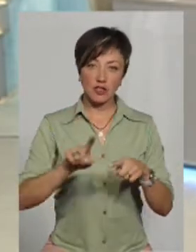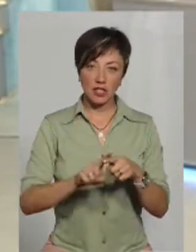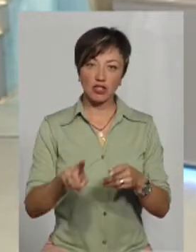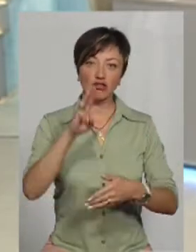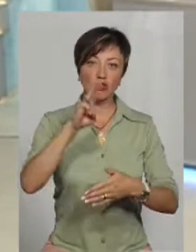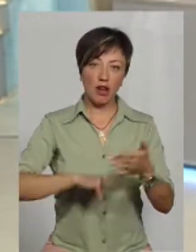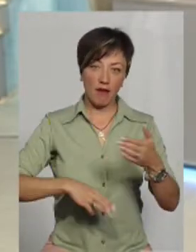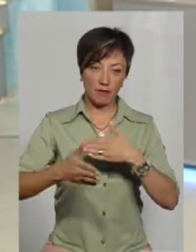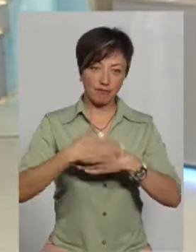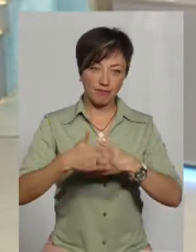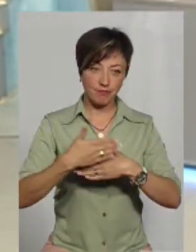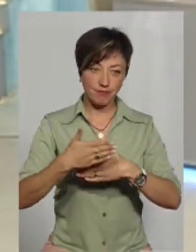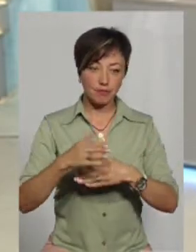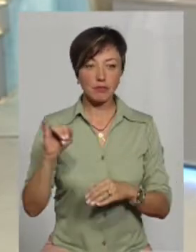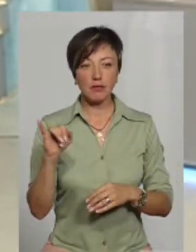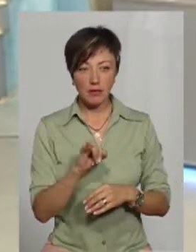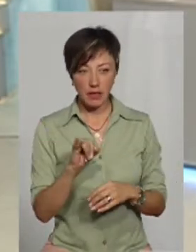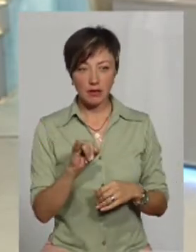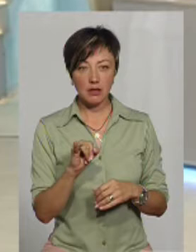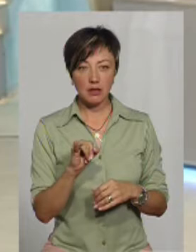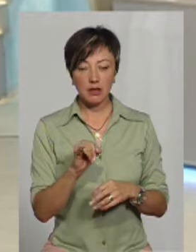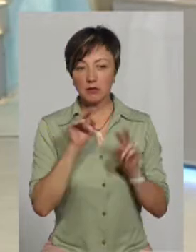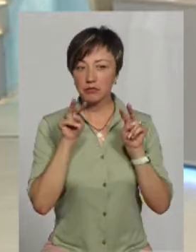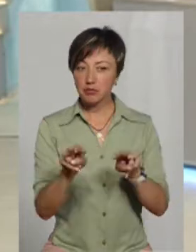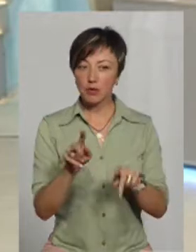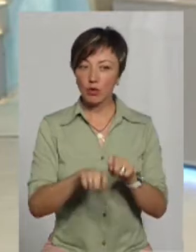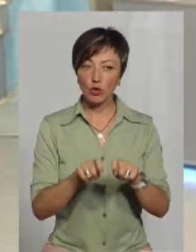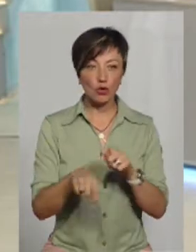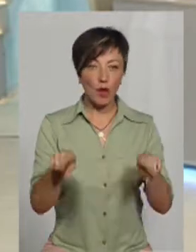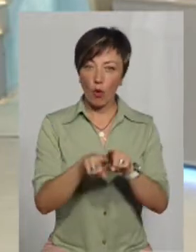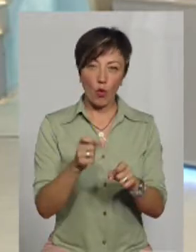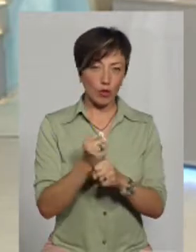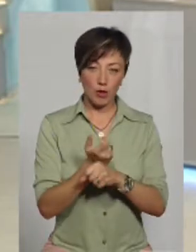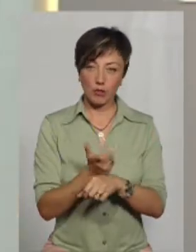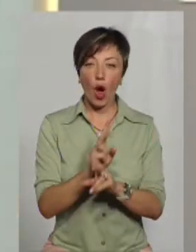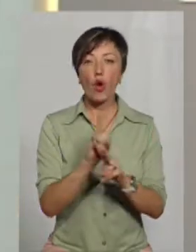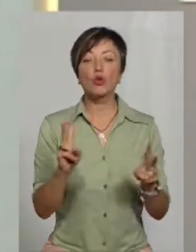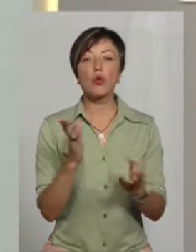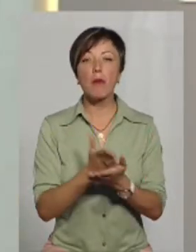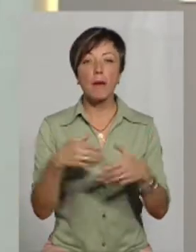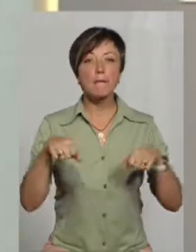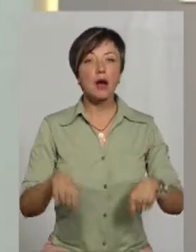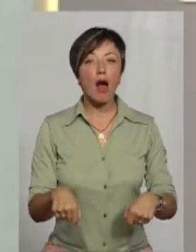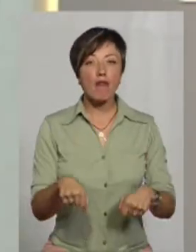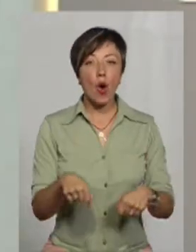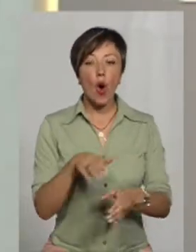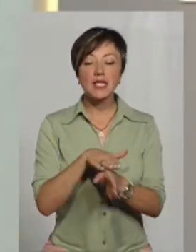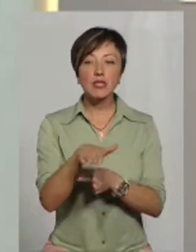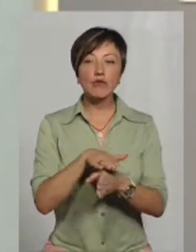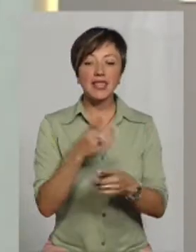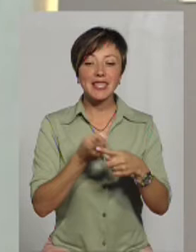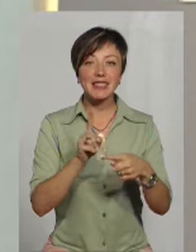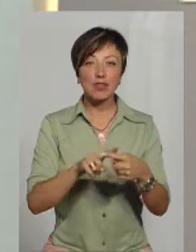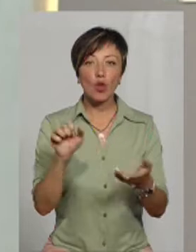все, наложать штрафні санкції і візьмуть під пильний контроль, щоб ви такого більше не робили. А хто має право здійснювати